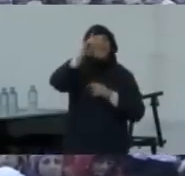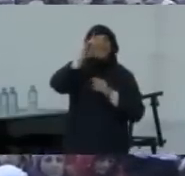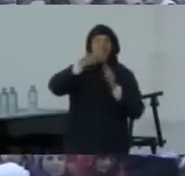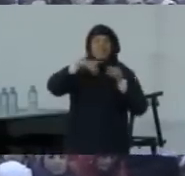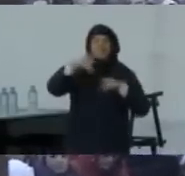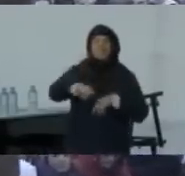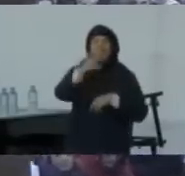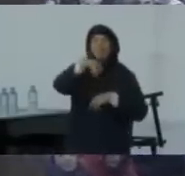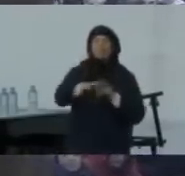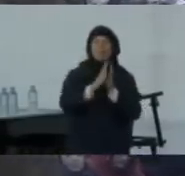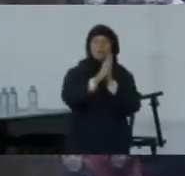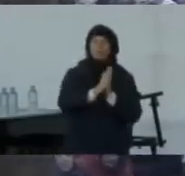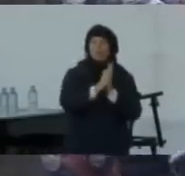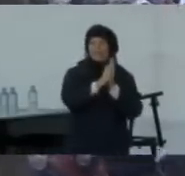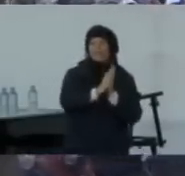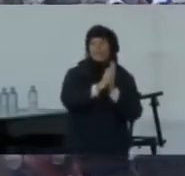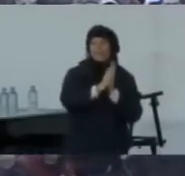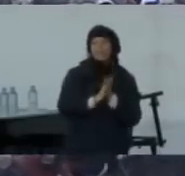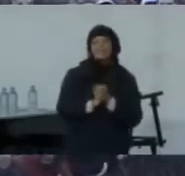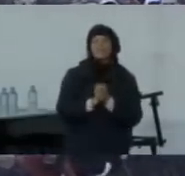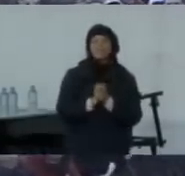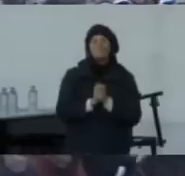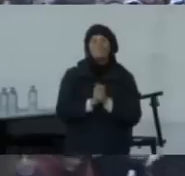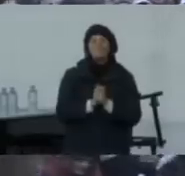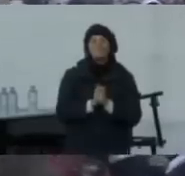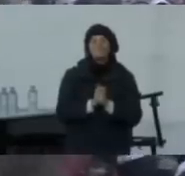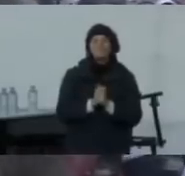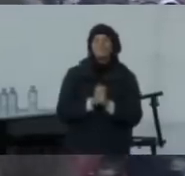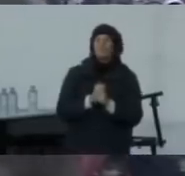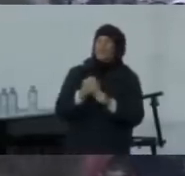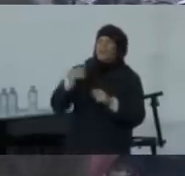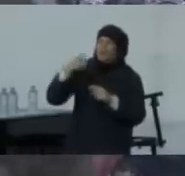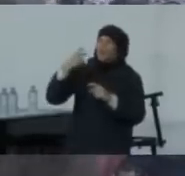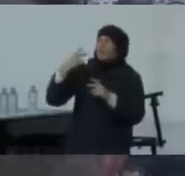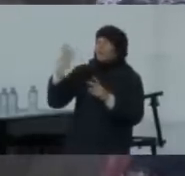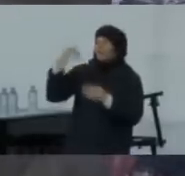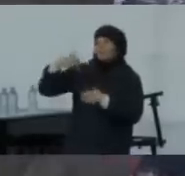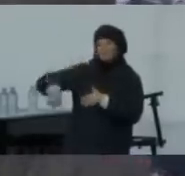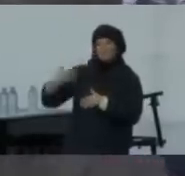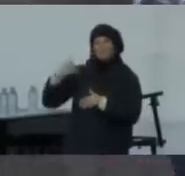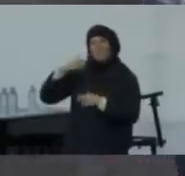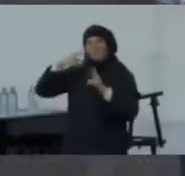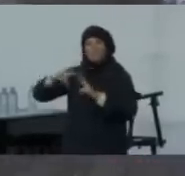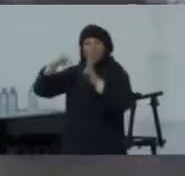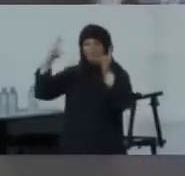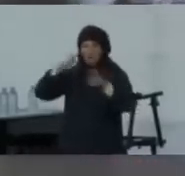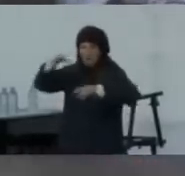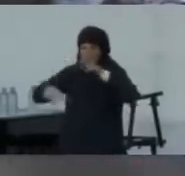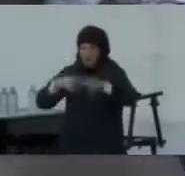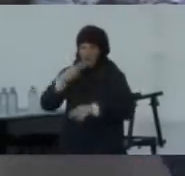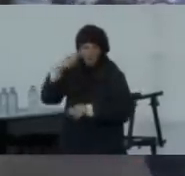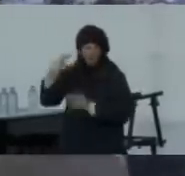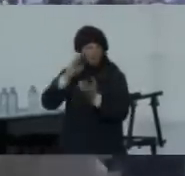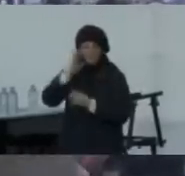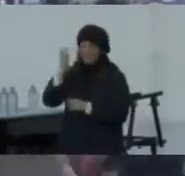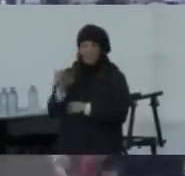il Dictyostelium è hanno scoperto recentemente un animale che si chiama Dictyostelium ed è una specie di